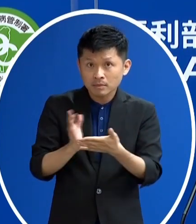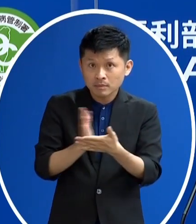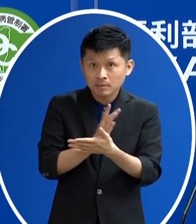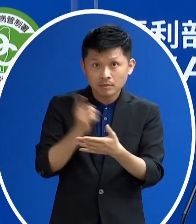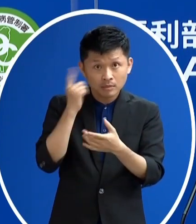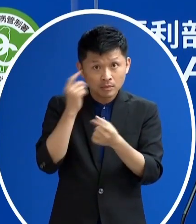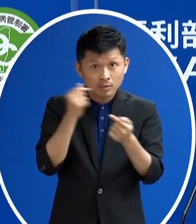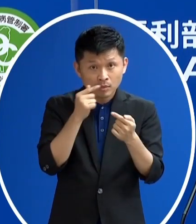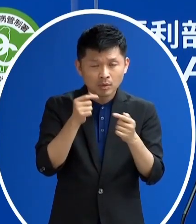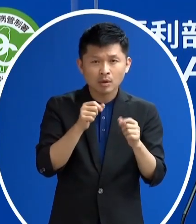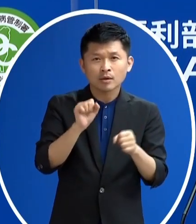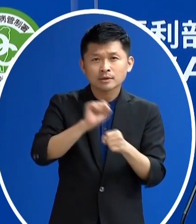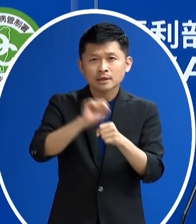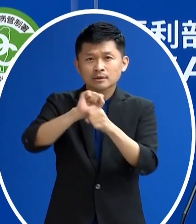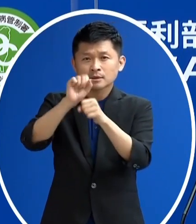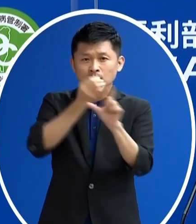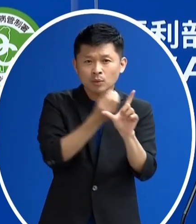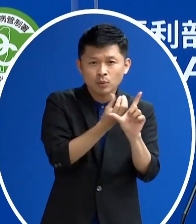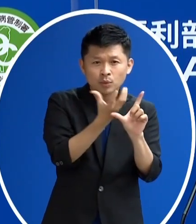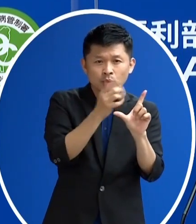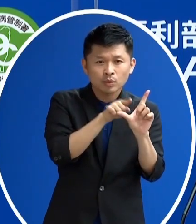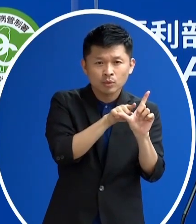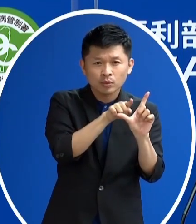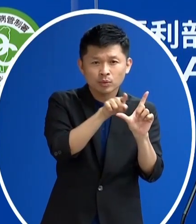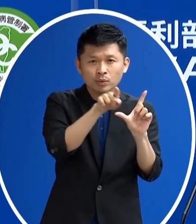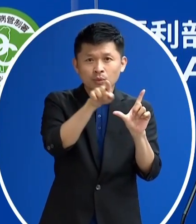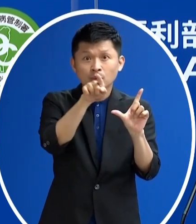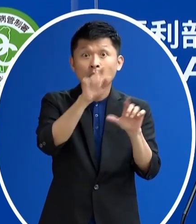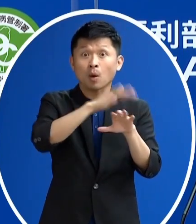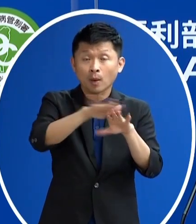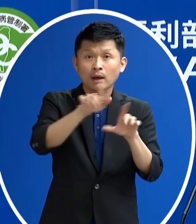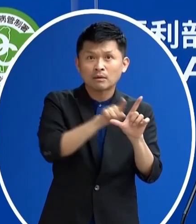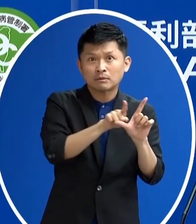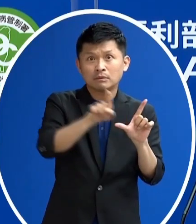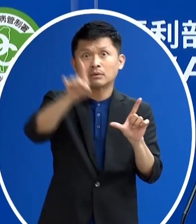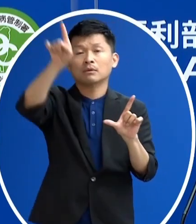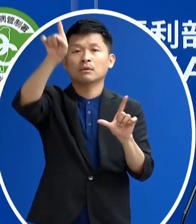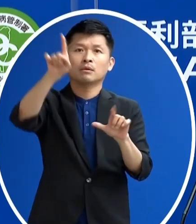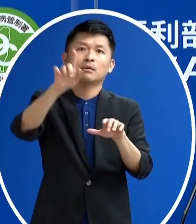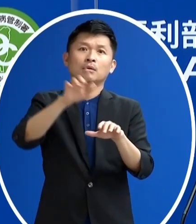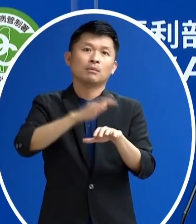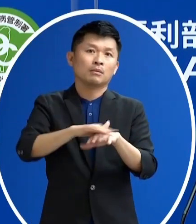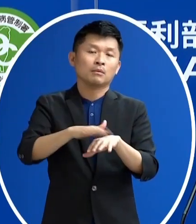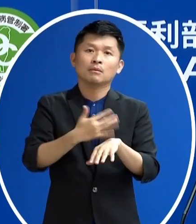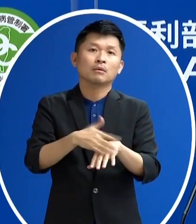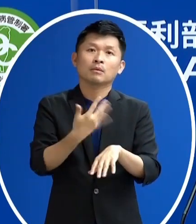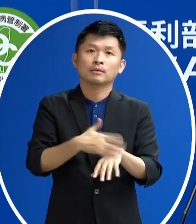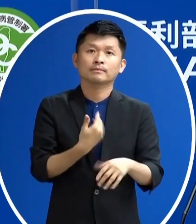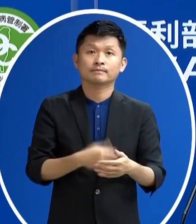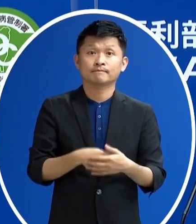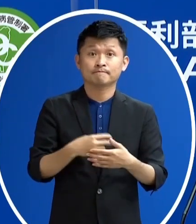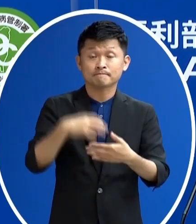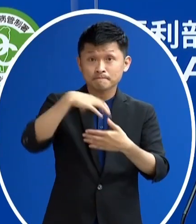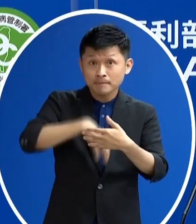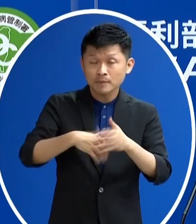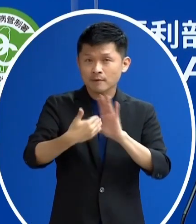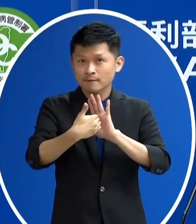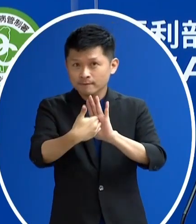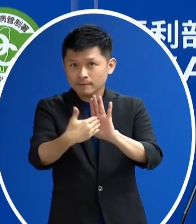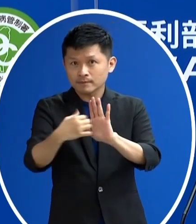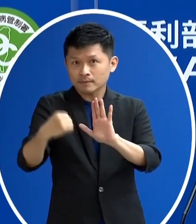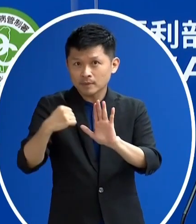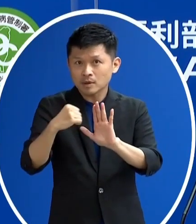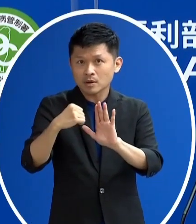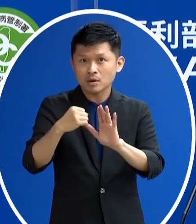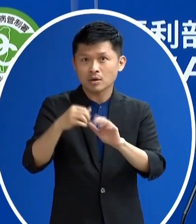有一个高点。哦，它不会无限制的往上一直盘，那当然这里面就包含我们的防御力在。哦，